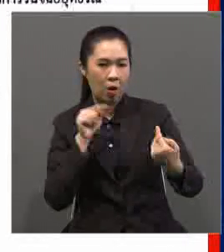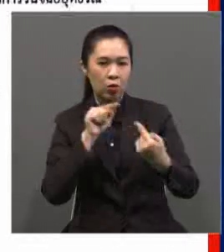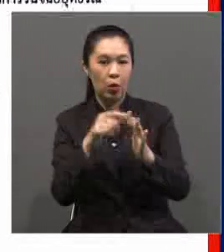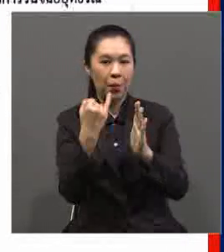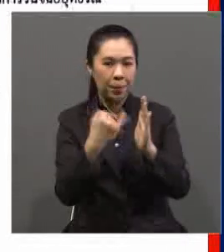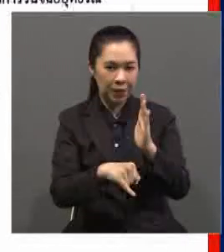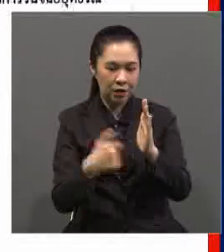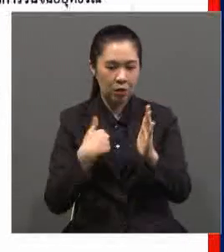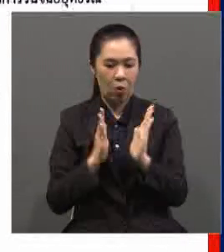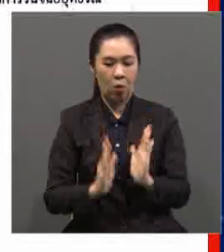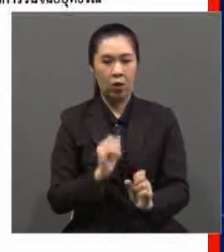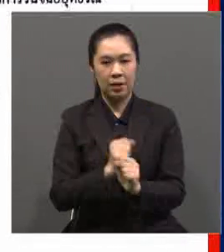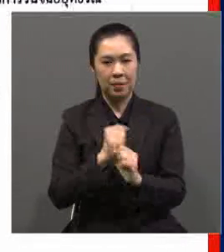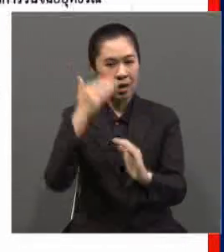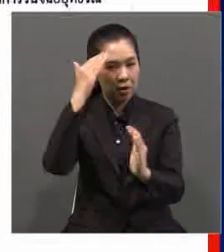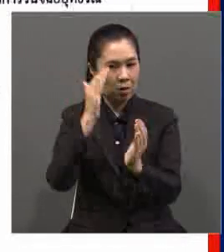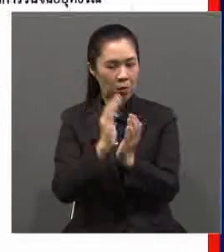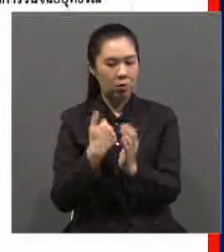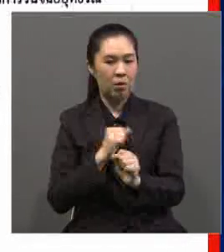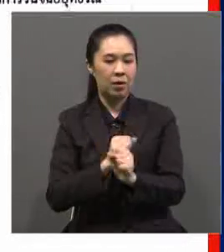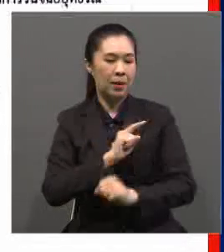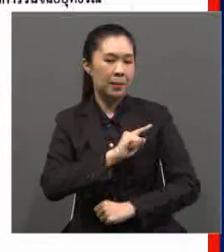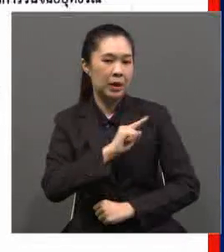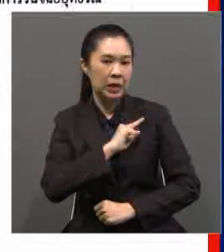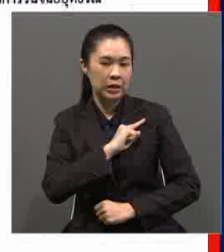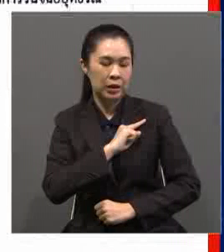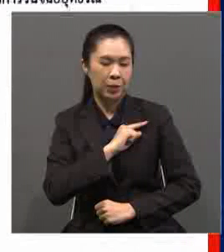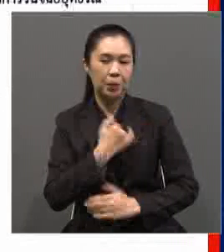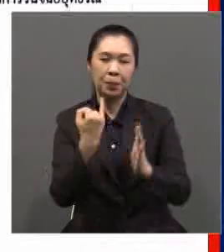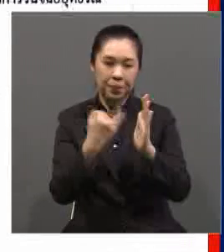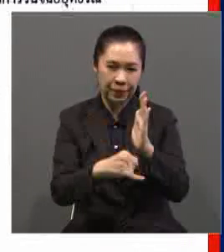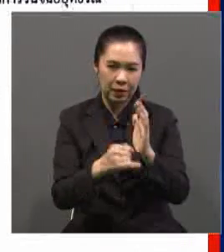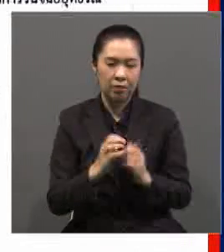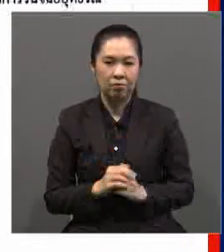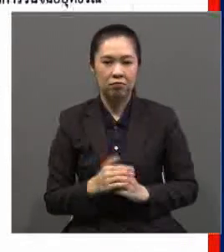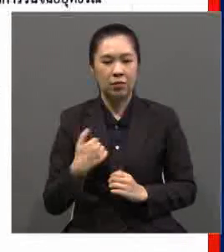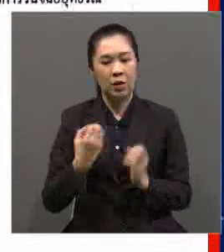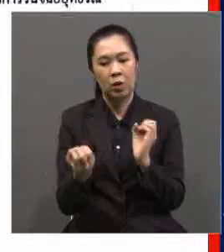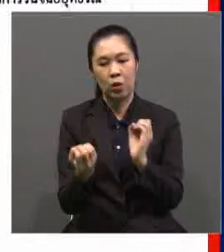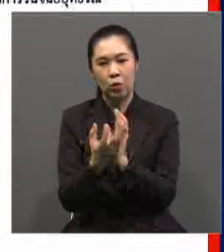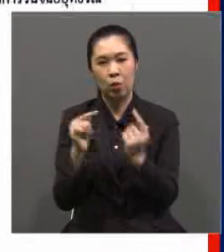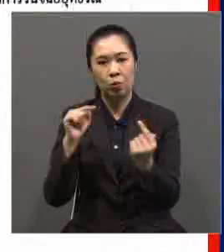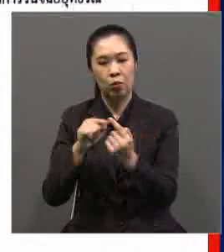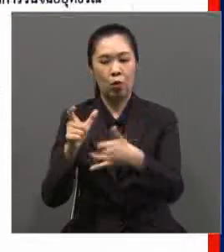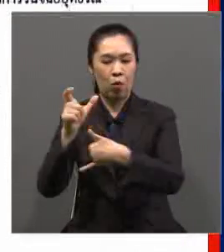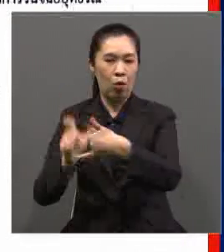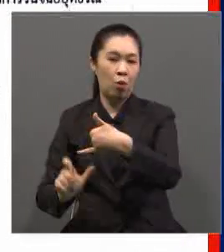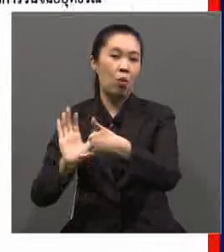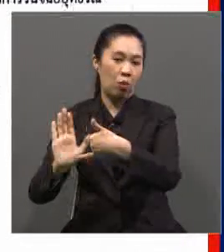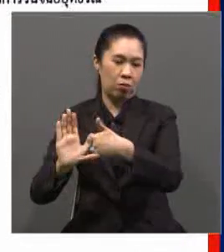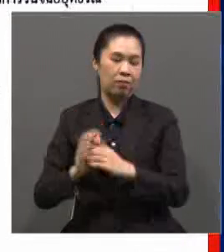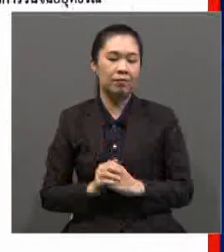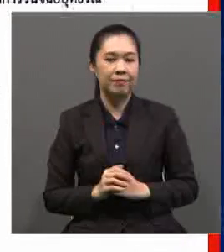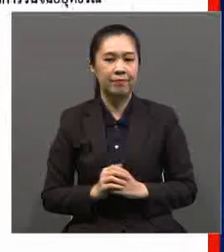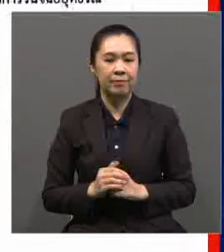านความผิดเป็นเจ้าพนักงานปฏิบัติหรือละเว้นการปฏิบัติหน้าที่โดยมิชอบเพื่อให้เกิดความเสียหายแก่ผู้หนึ่งผู้ใด